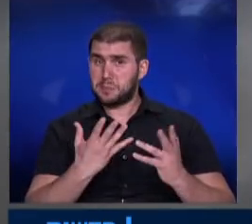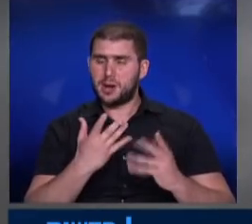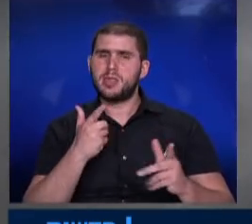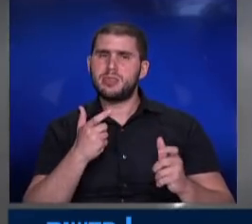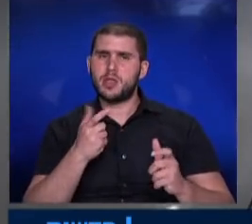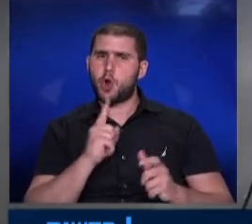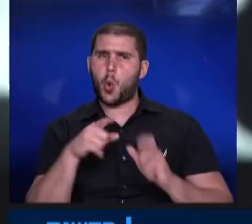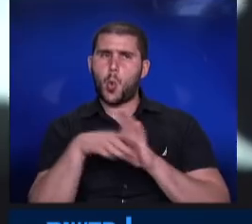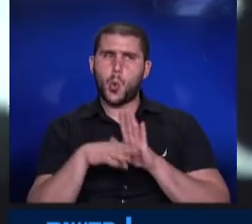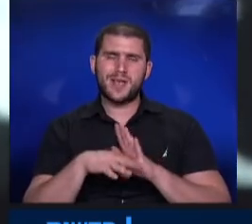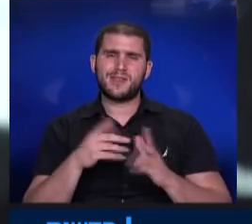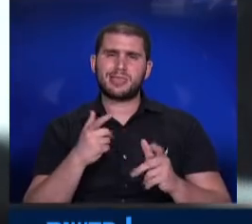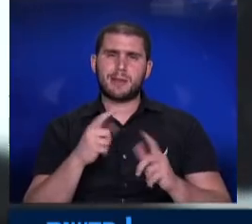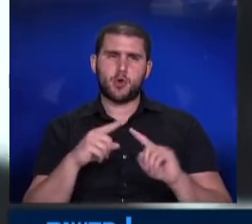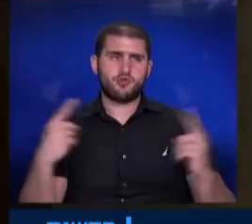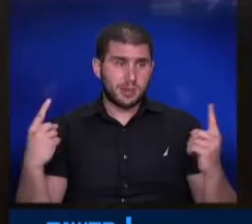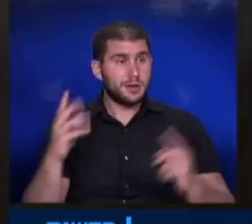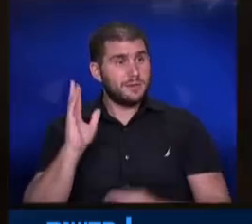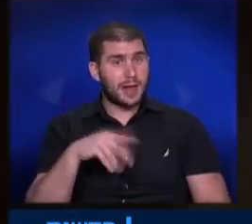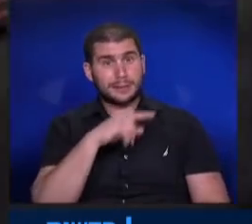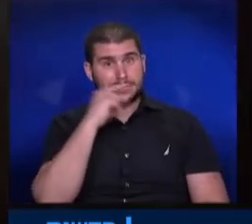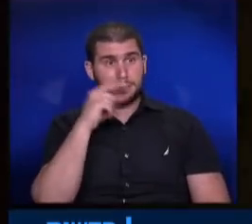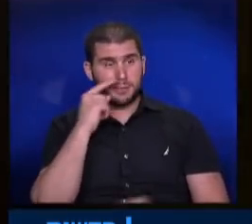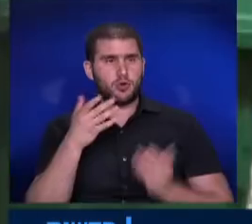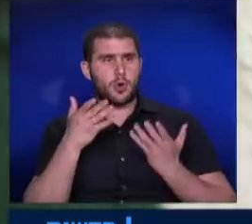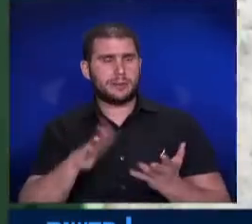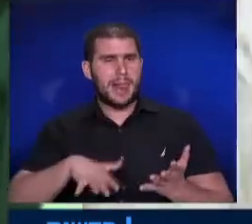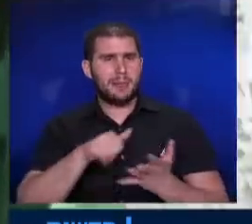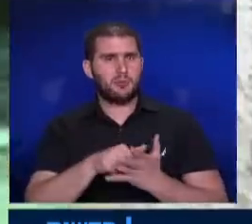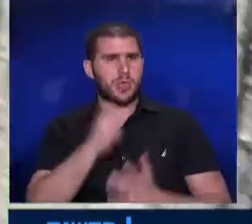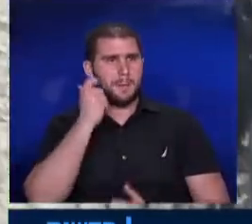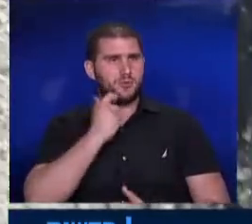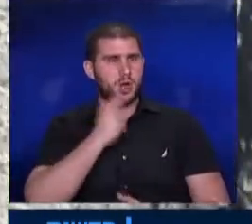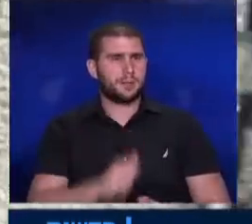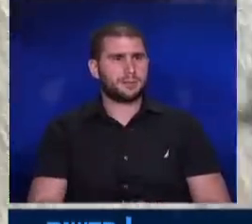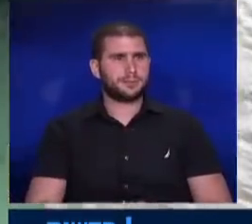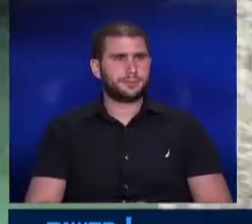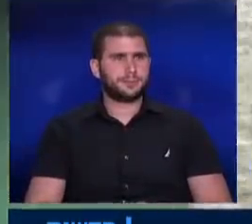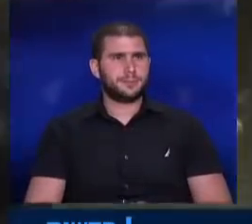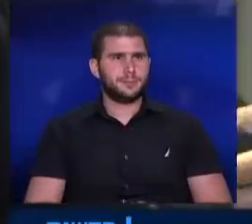בלתי חוקי ותחמושת וגם סמים שמסייעים למימון הפשיעה.